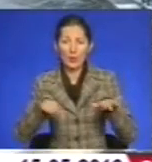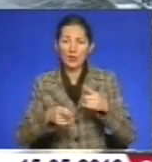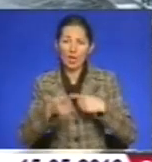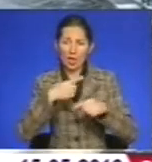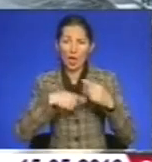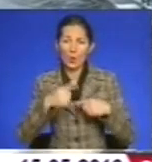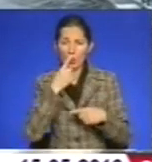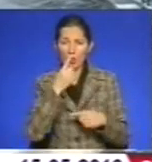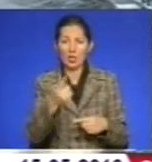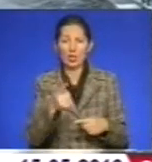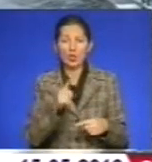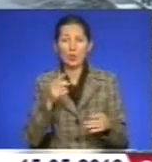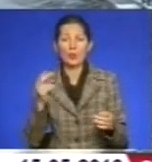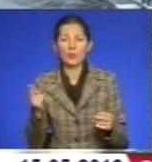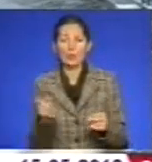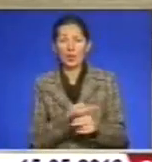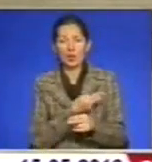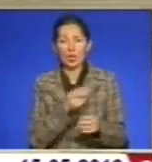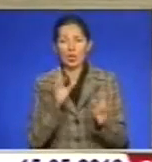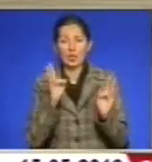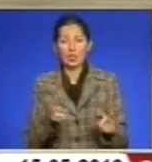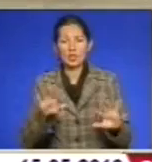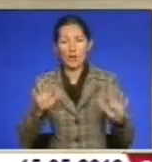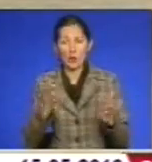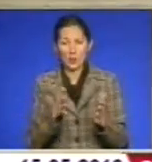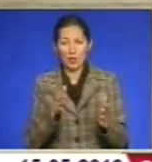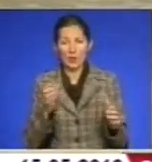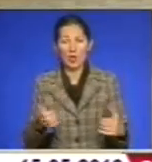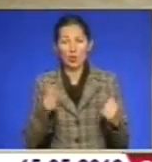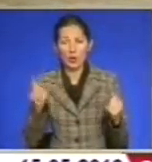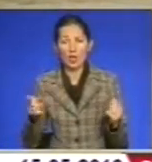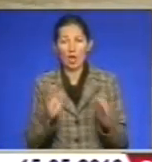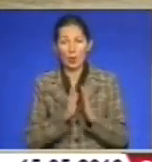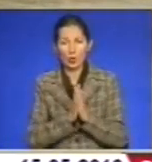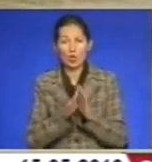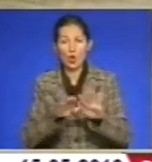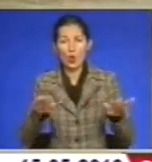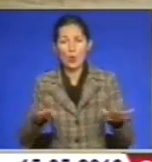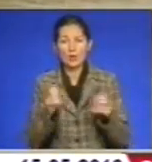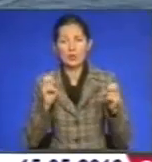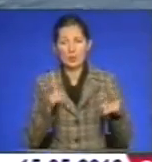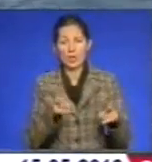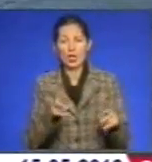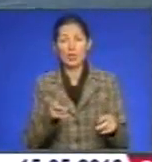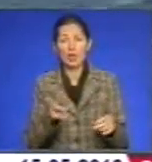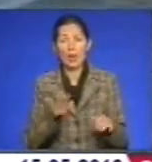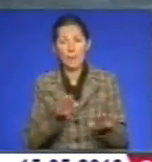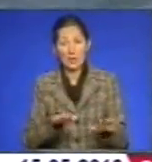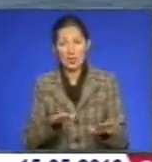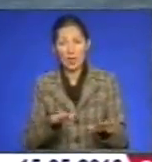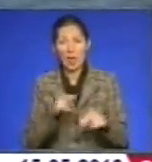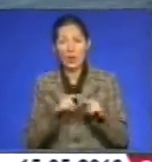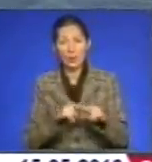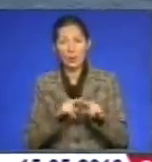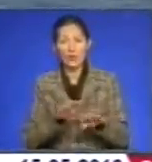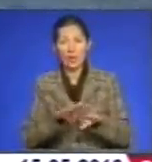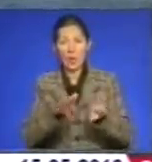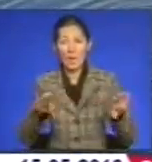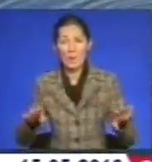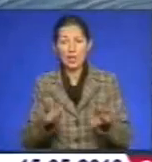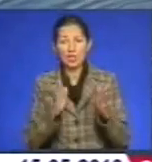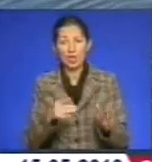Щоб уникнути нещасних випадків, рятувальники закликають купатися у спеціально відведених для цього місцях. Паспортизований пляж лише